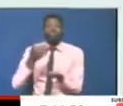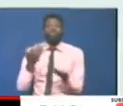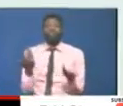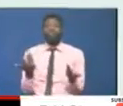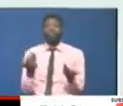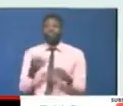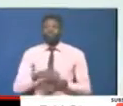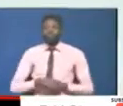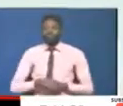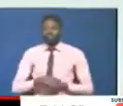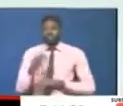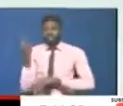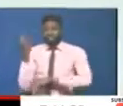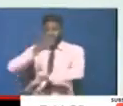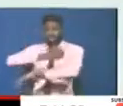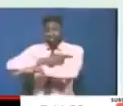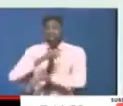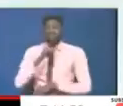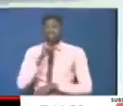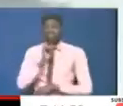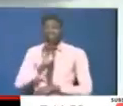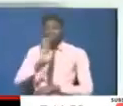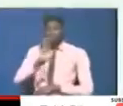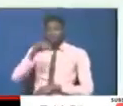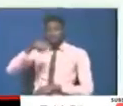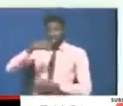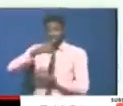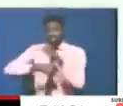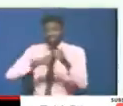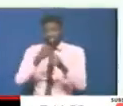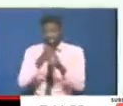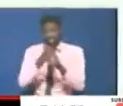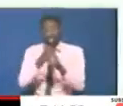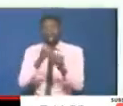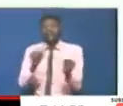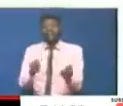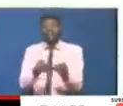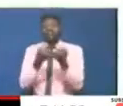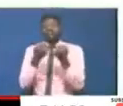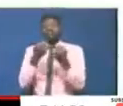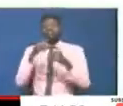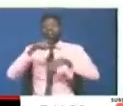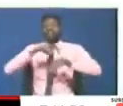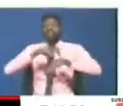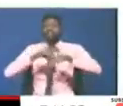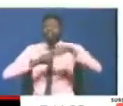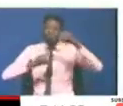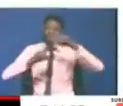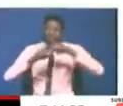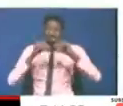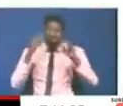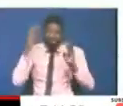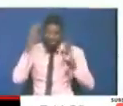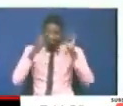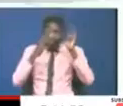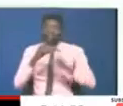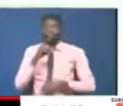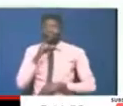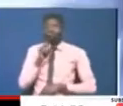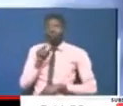Siku ya kina baba mwaka huu inaadhimishwa huku wasiwasi ukiibuliwa kuhusu ongezeko la kina baba